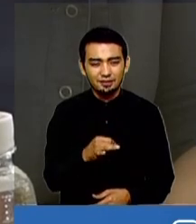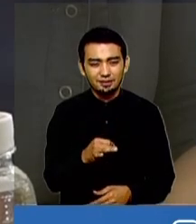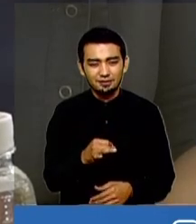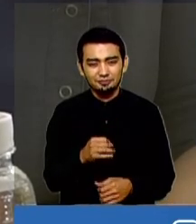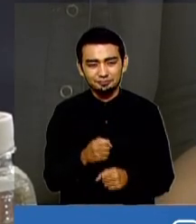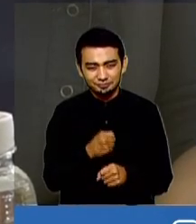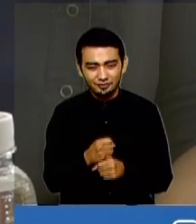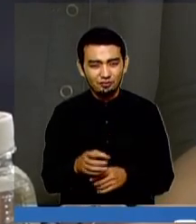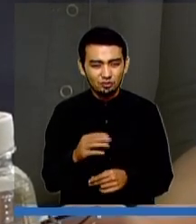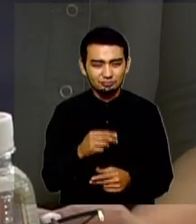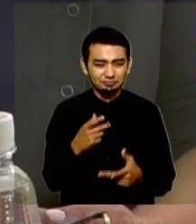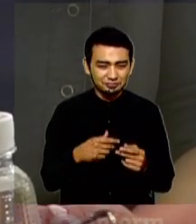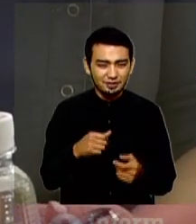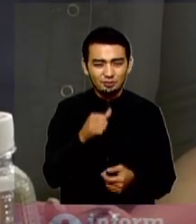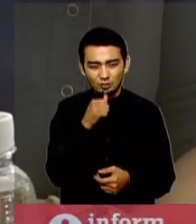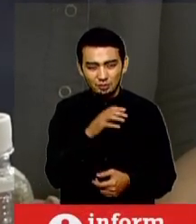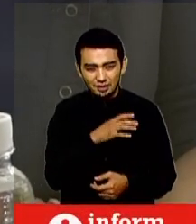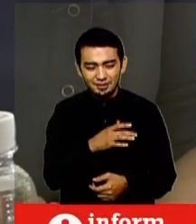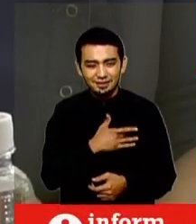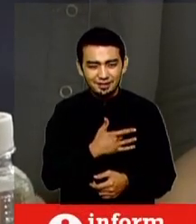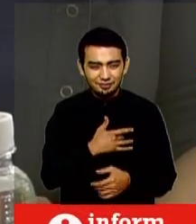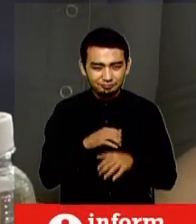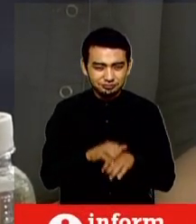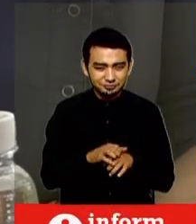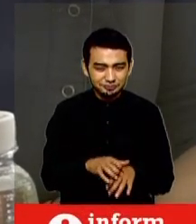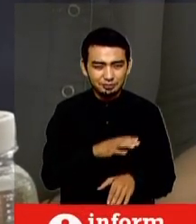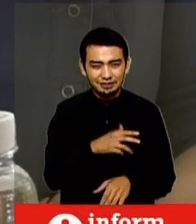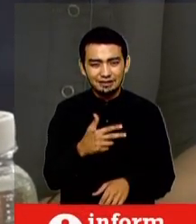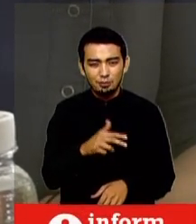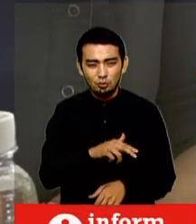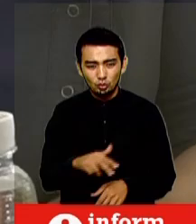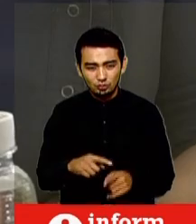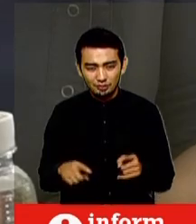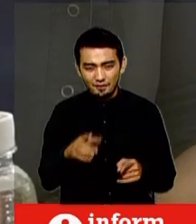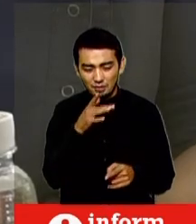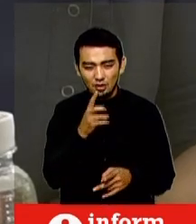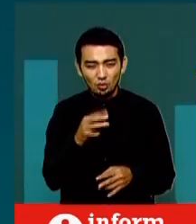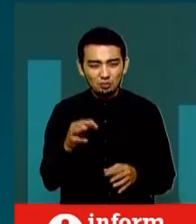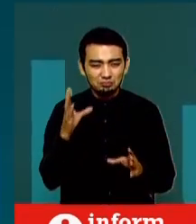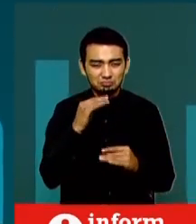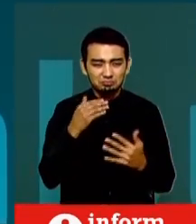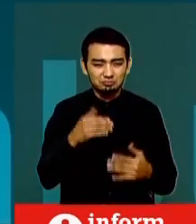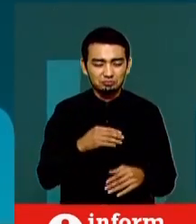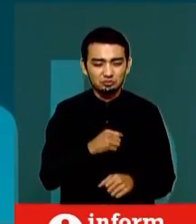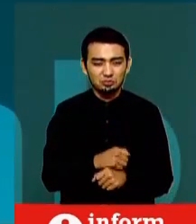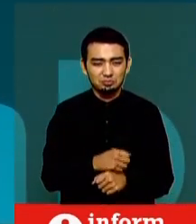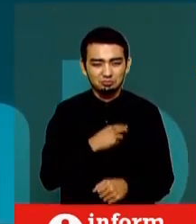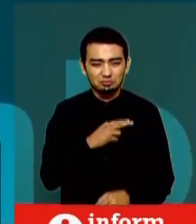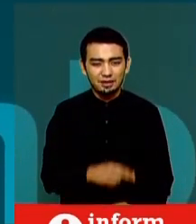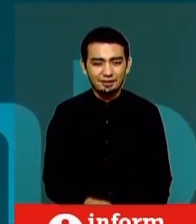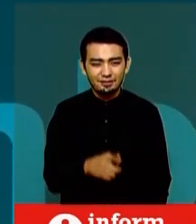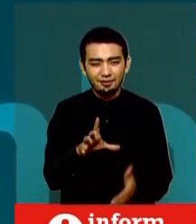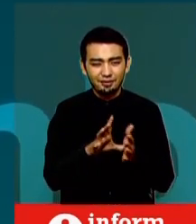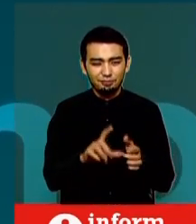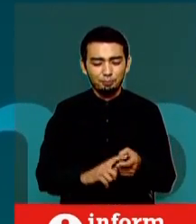требуется. Проводилась сердечно-легочная реанимация в течение 30 минут, но оказалась безуспешной. Удар током